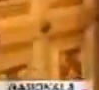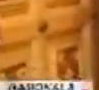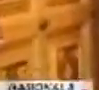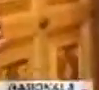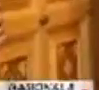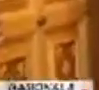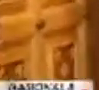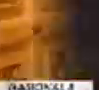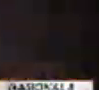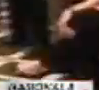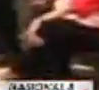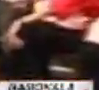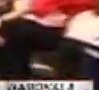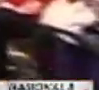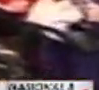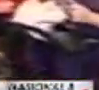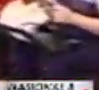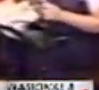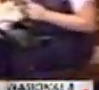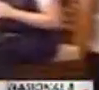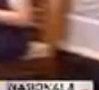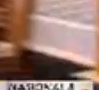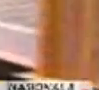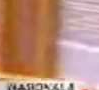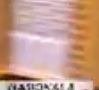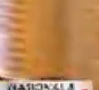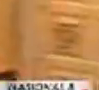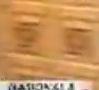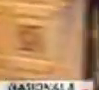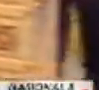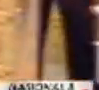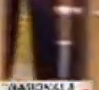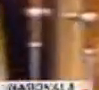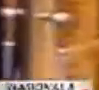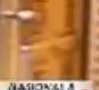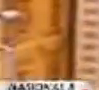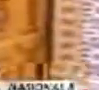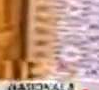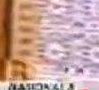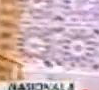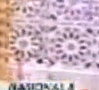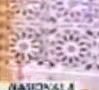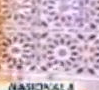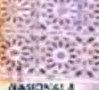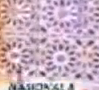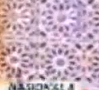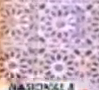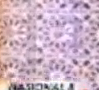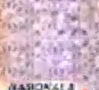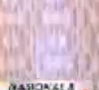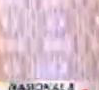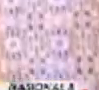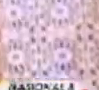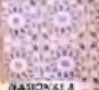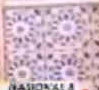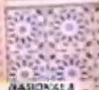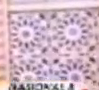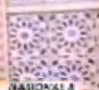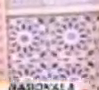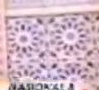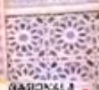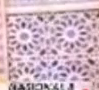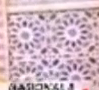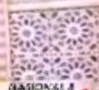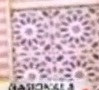selama 7 hari sebelum ini dibebaskan hari ini dengan jaminan sprm sebanyak 10.000 Ringgit dengan seorang penjamin setiap